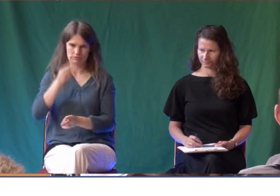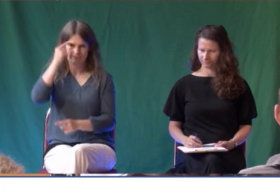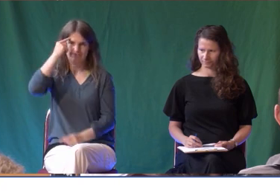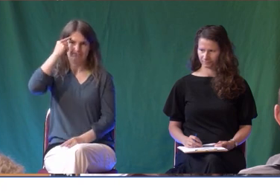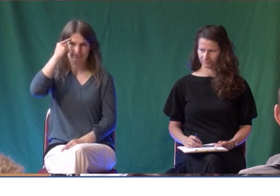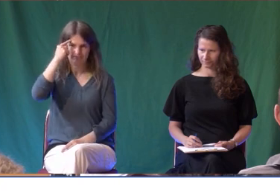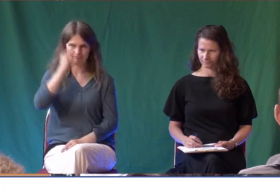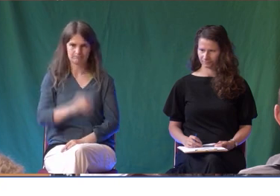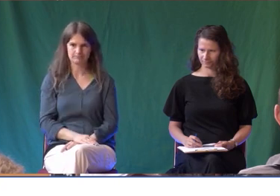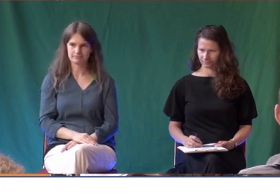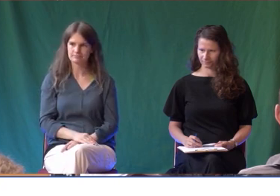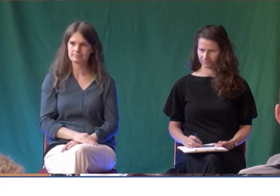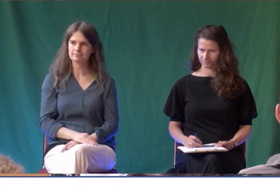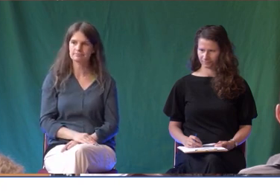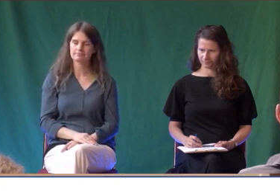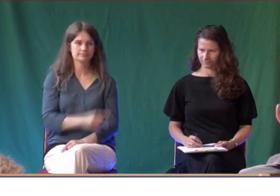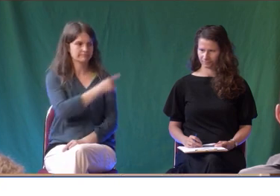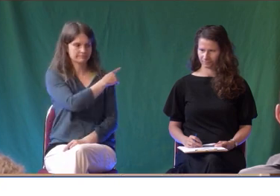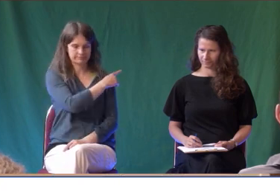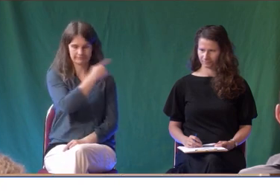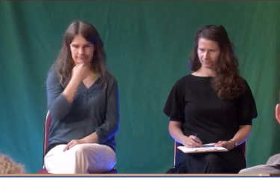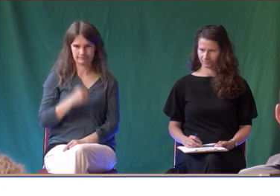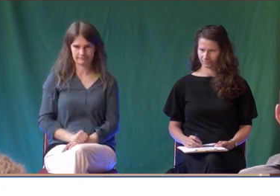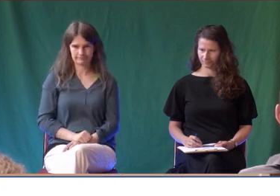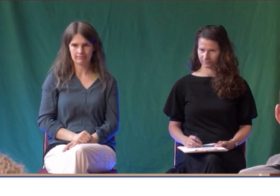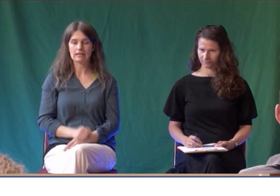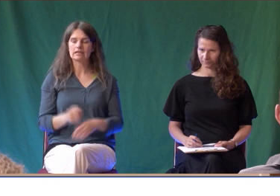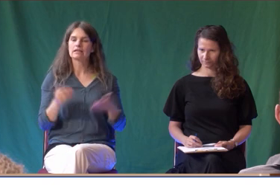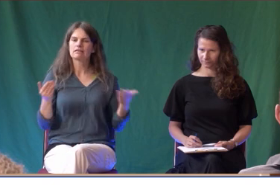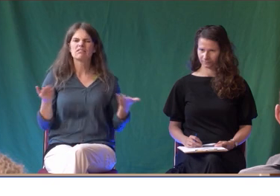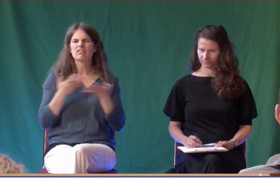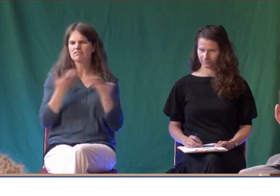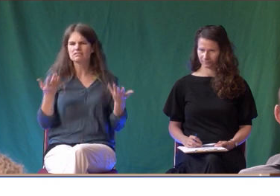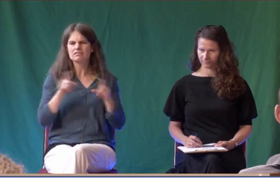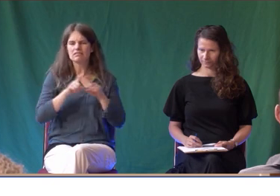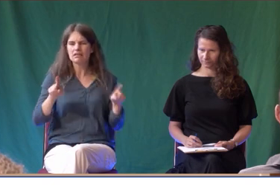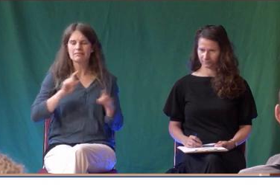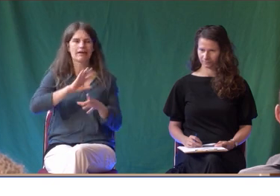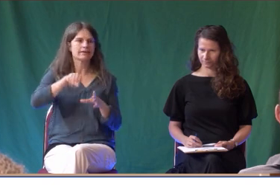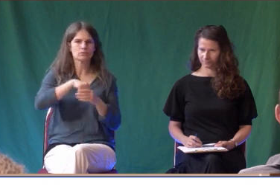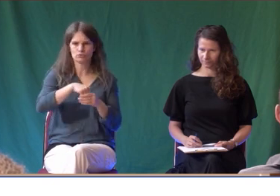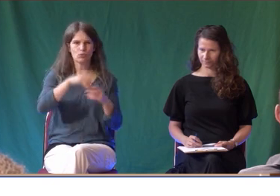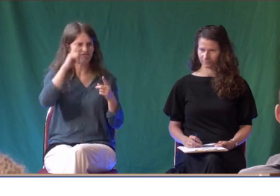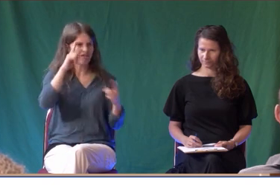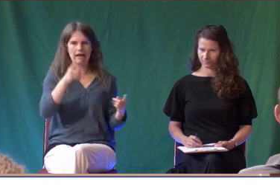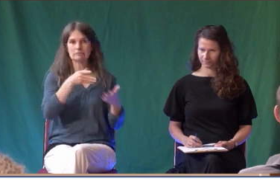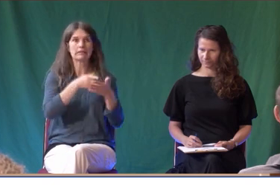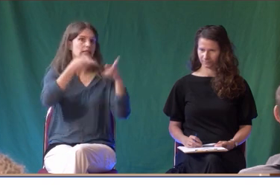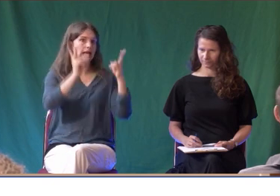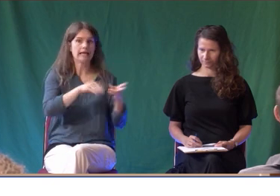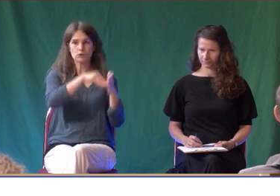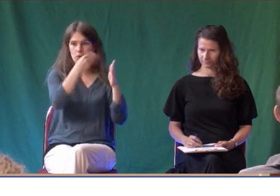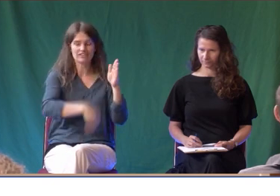also wenn es um Inklusion geht da wird ja eben jetzt auch schon mehrfach erwähnt die behindertenrechtskonventionen